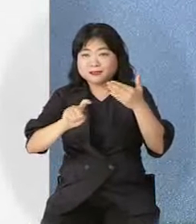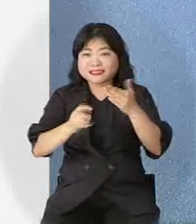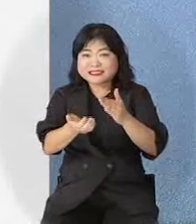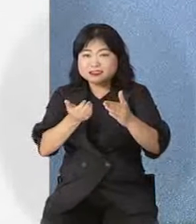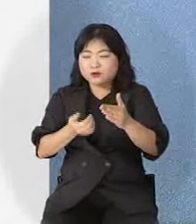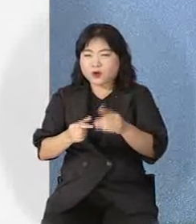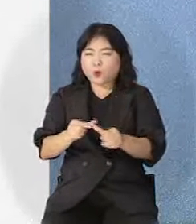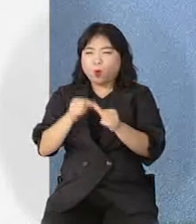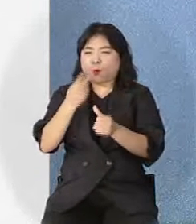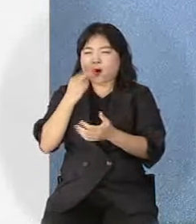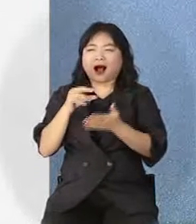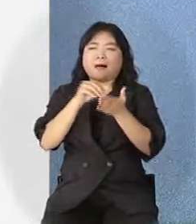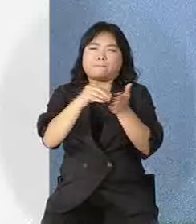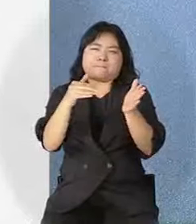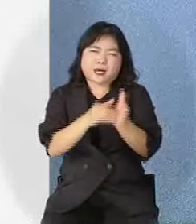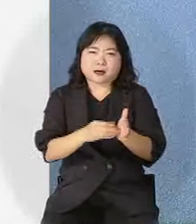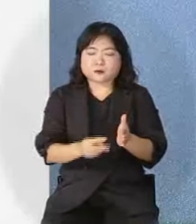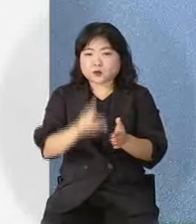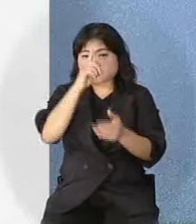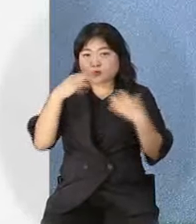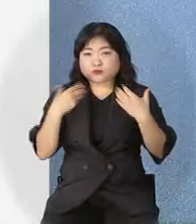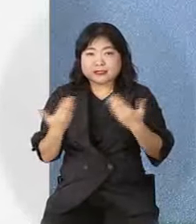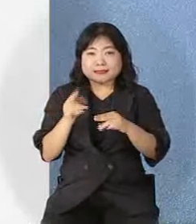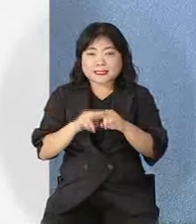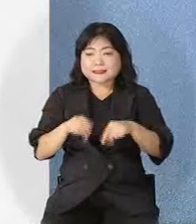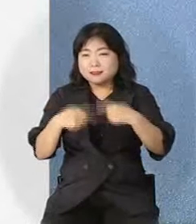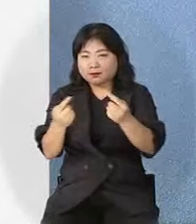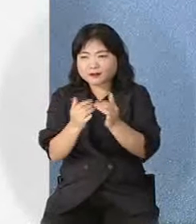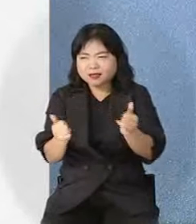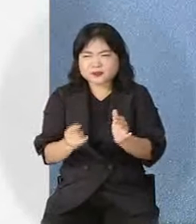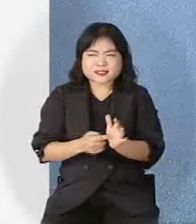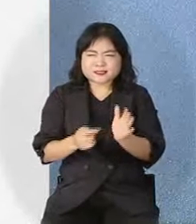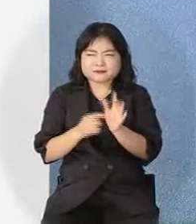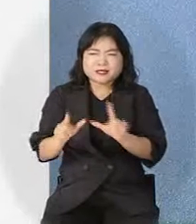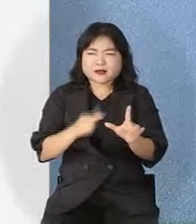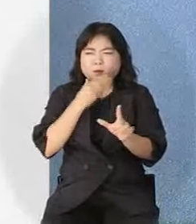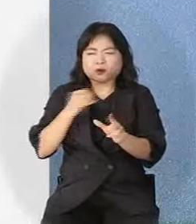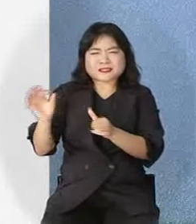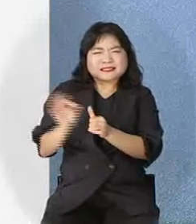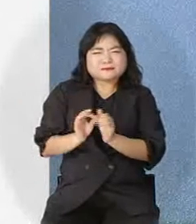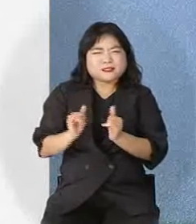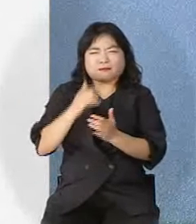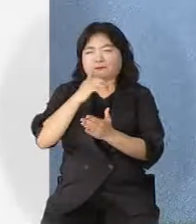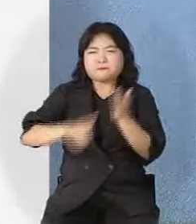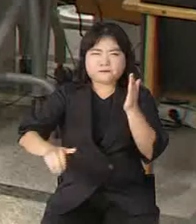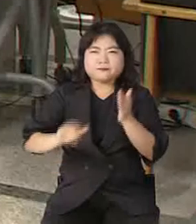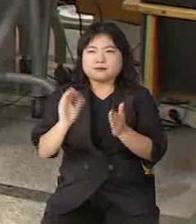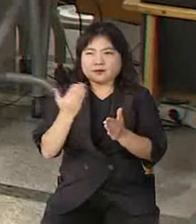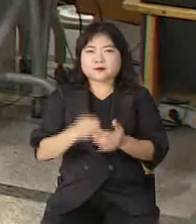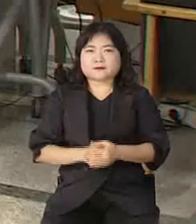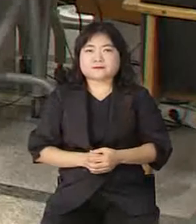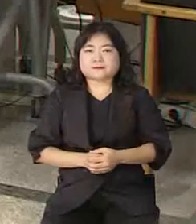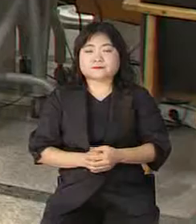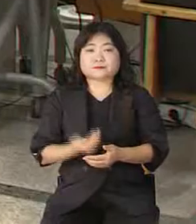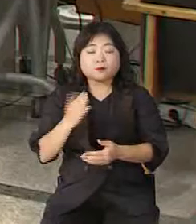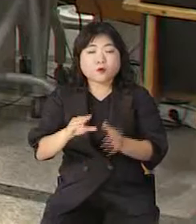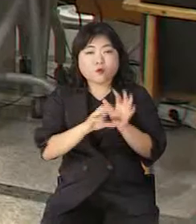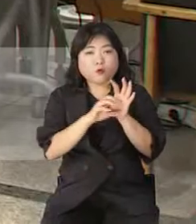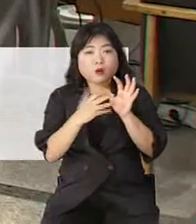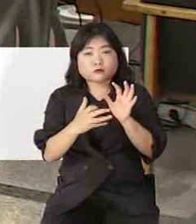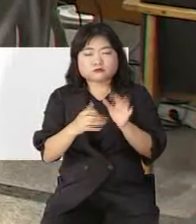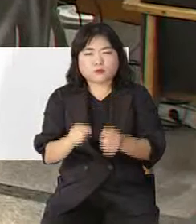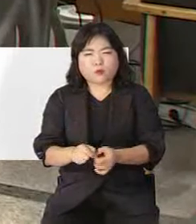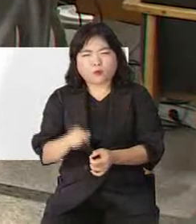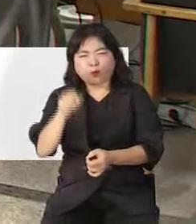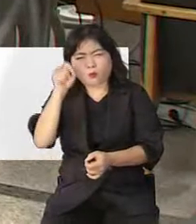가입되어 있거나 정부 일자리 사업 참여자 김규 생계 복지급여 수급자 는 제외됩니다 하지만 코로나 이고